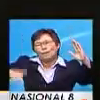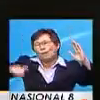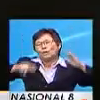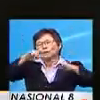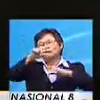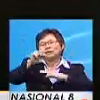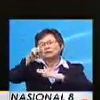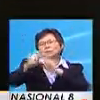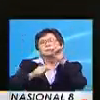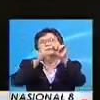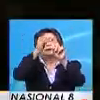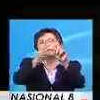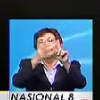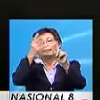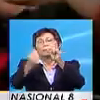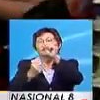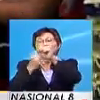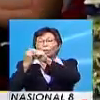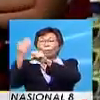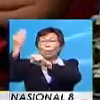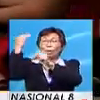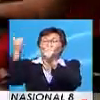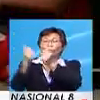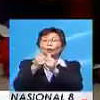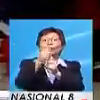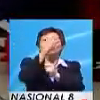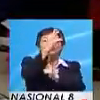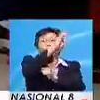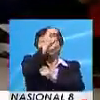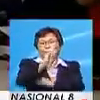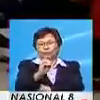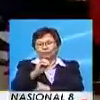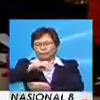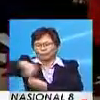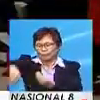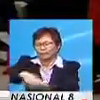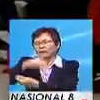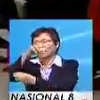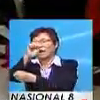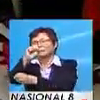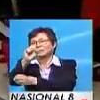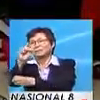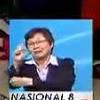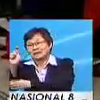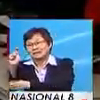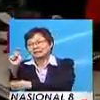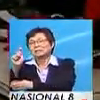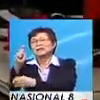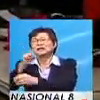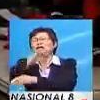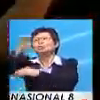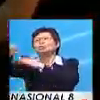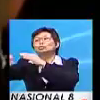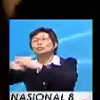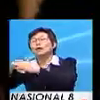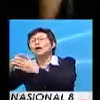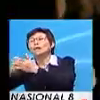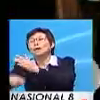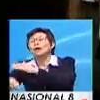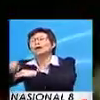GST pada 1 April tahun lalu dengan kadar 6% menggantikan sst yang kadar keseluruhannya